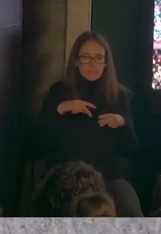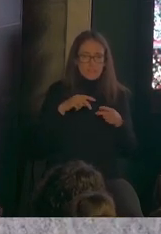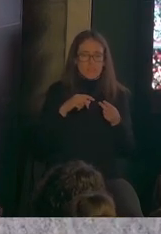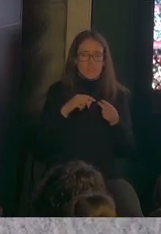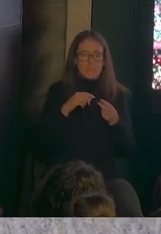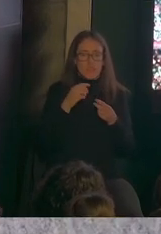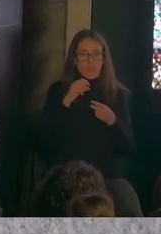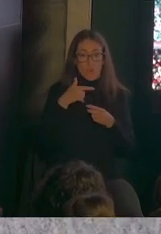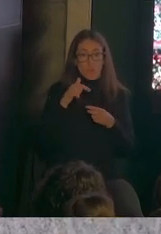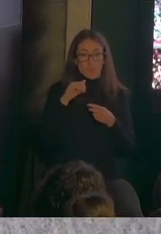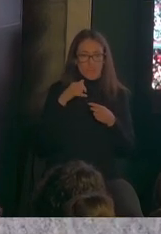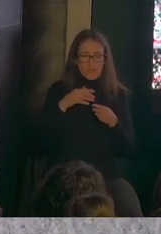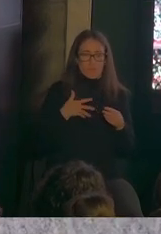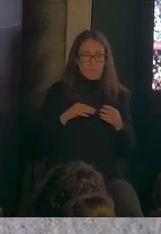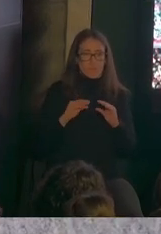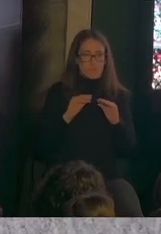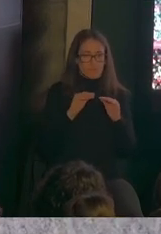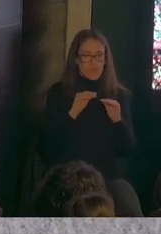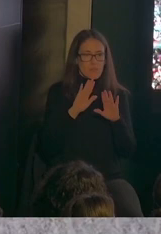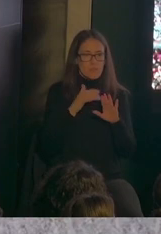fanàtic de la civada.